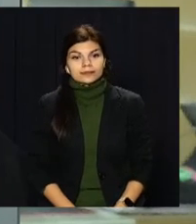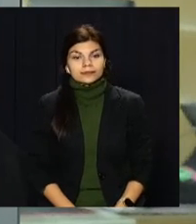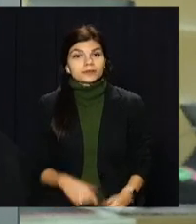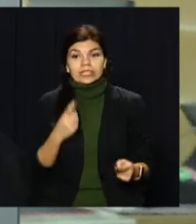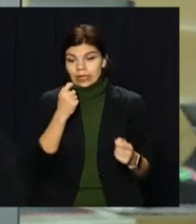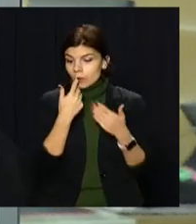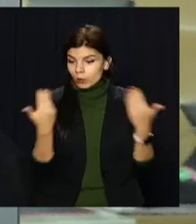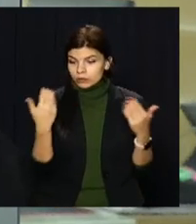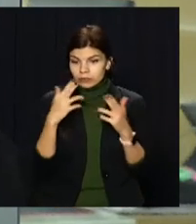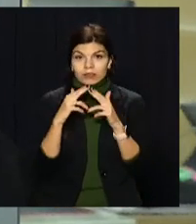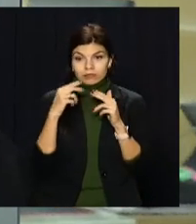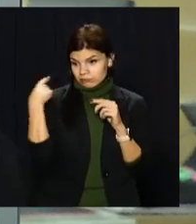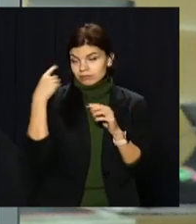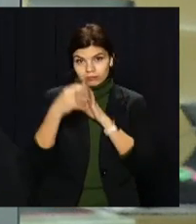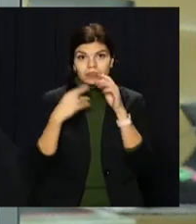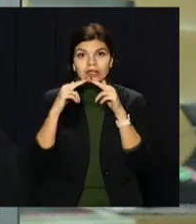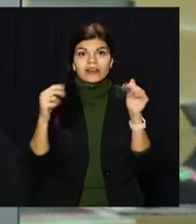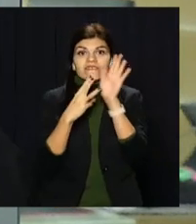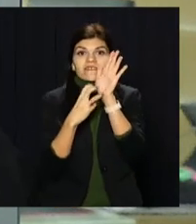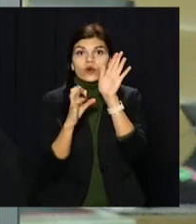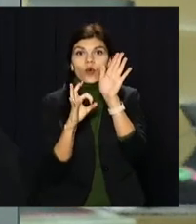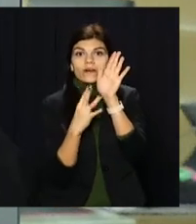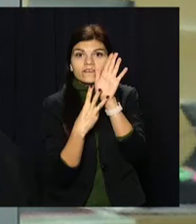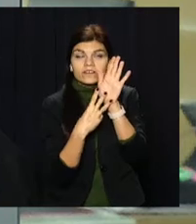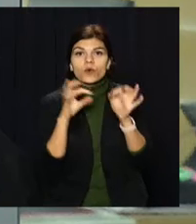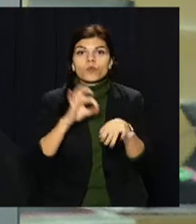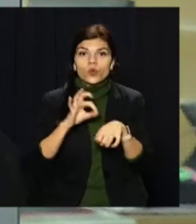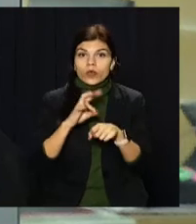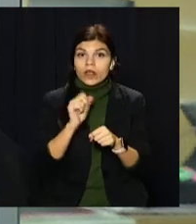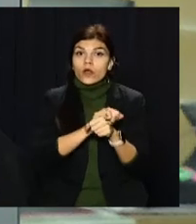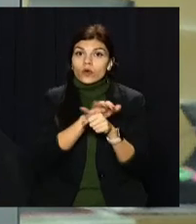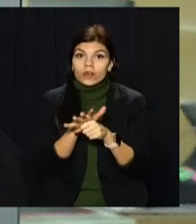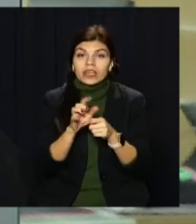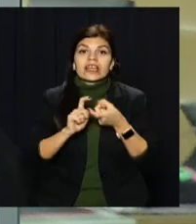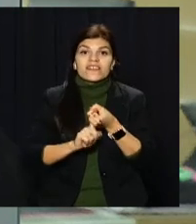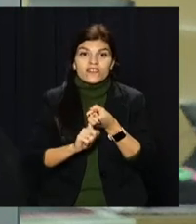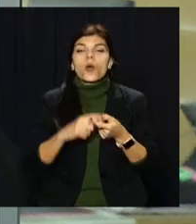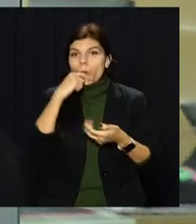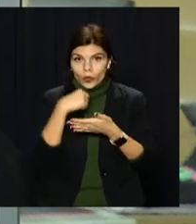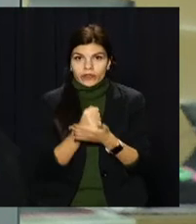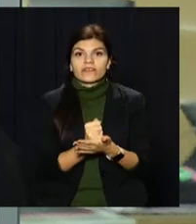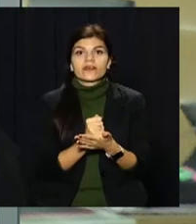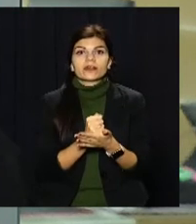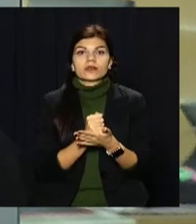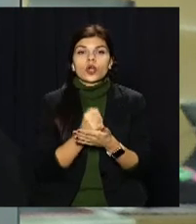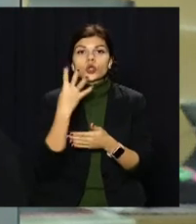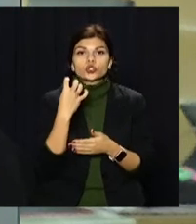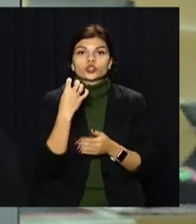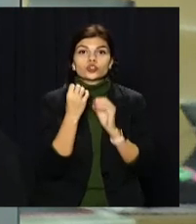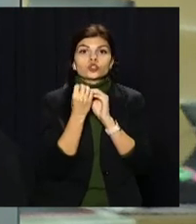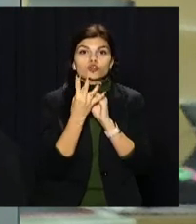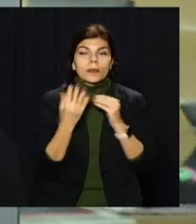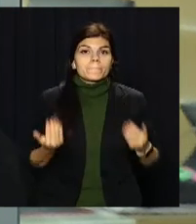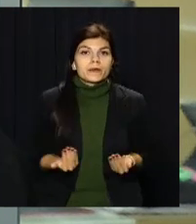За останню добу на Дніпропетровщині 808 хворих на COVID-19. Інфекцію підтвердили, зокрема, у